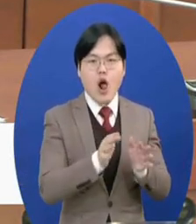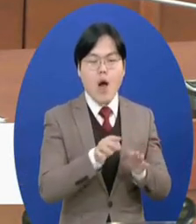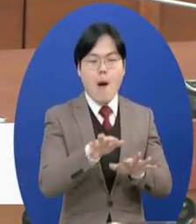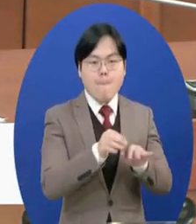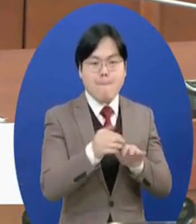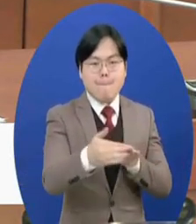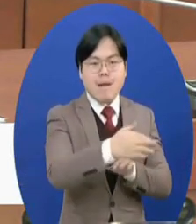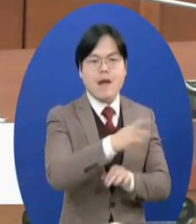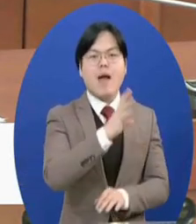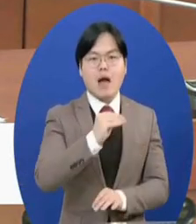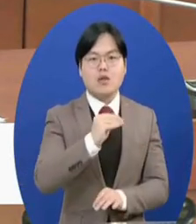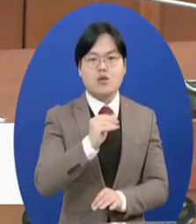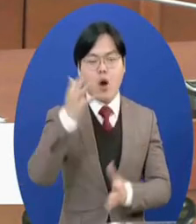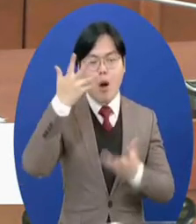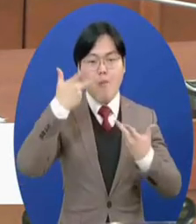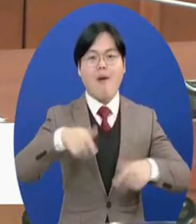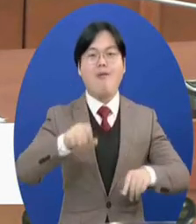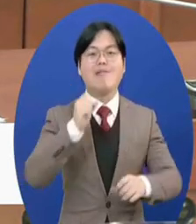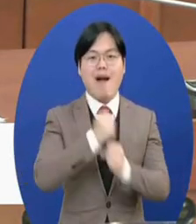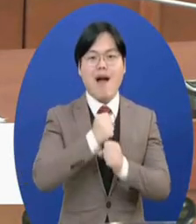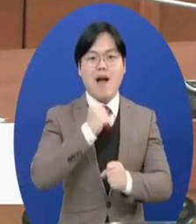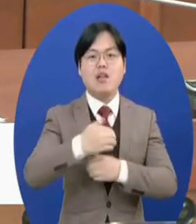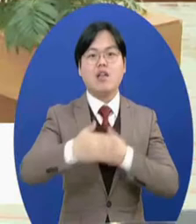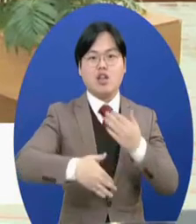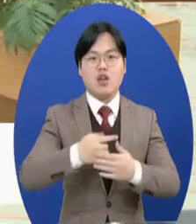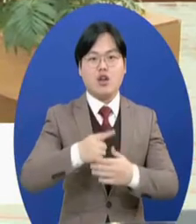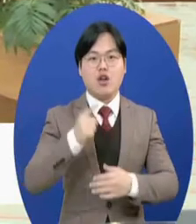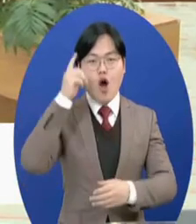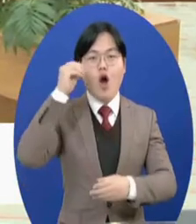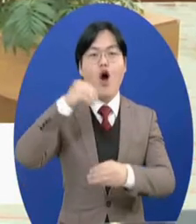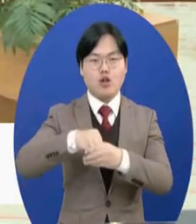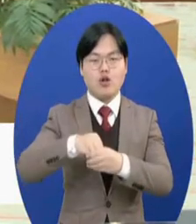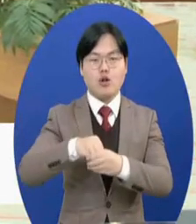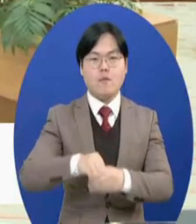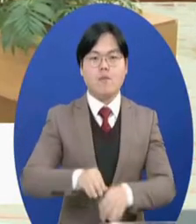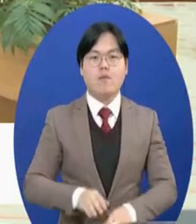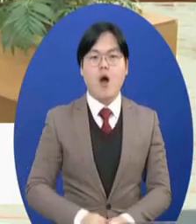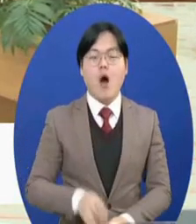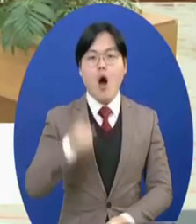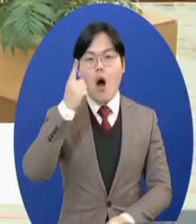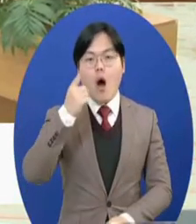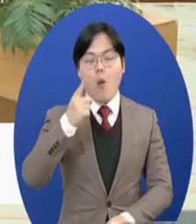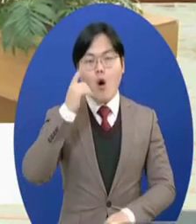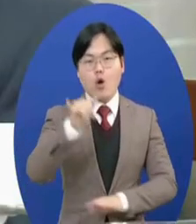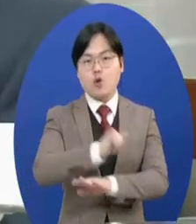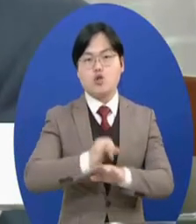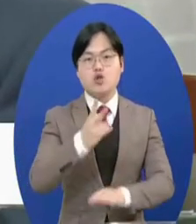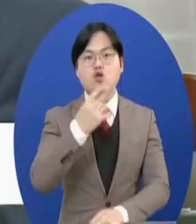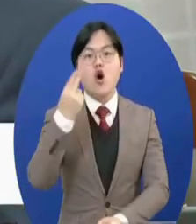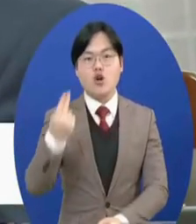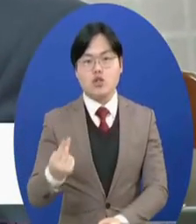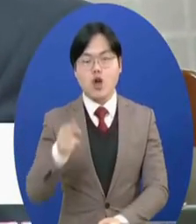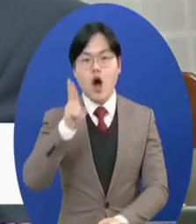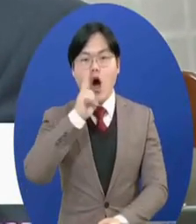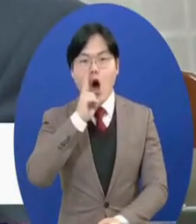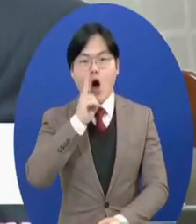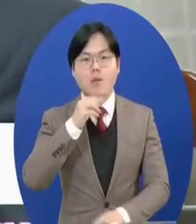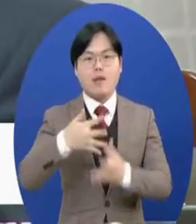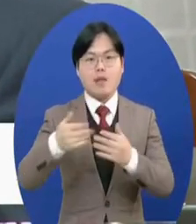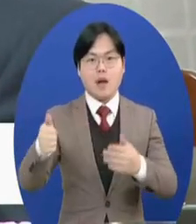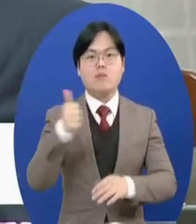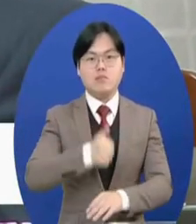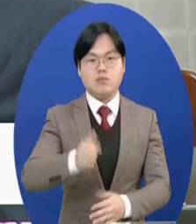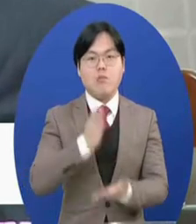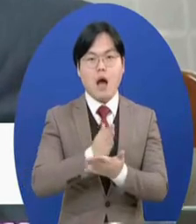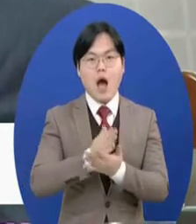гэж ингэж ойлгож болноо. Улсын хэмжээнд хүнсний нөөц хангалттай, нөөцийн хомсдолд орохгүй, гурил будаа, мах төмс,